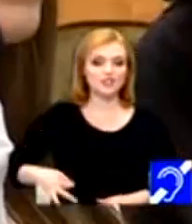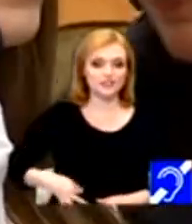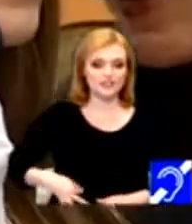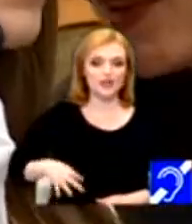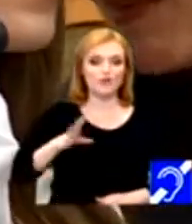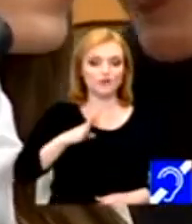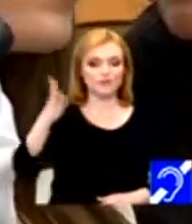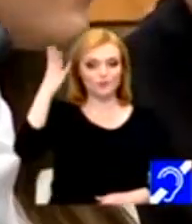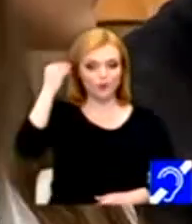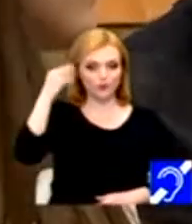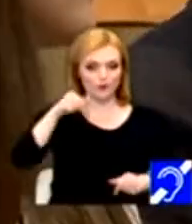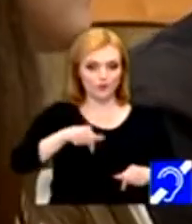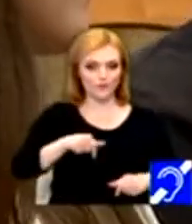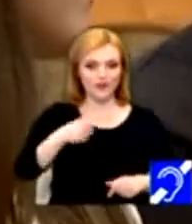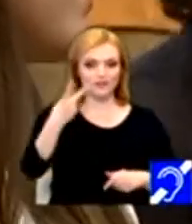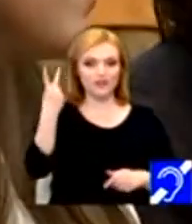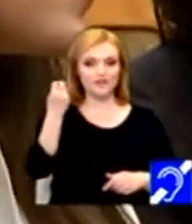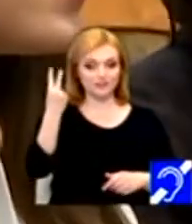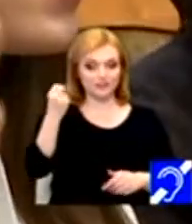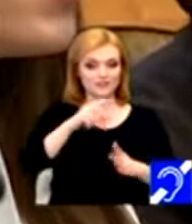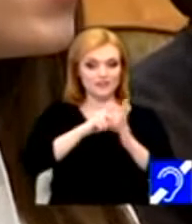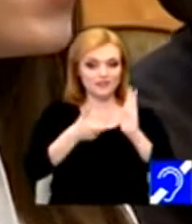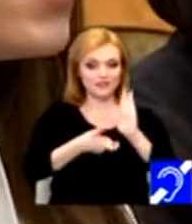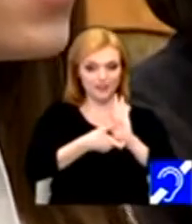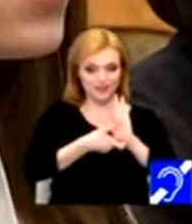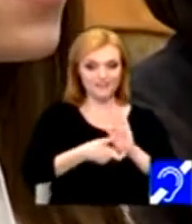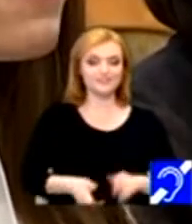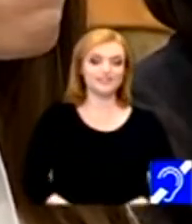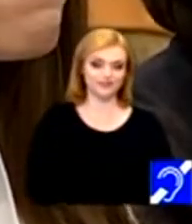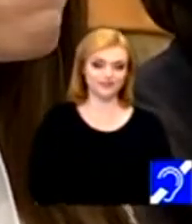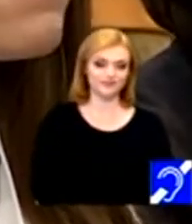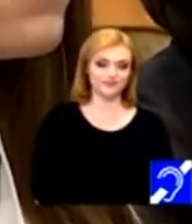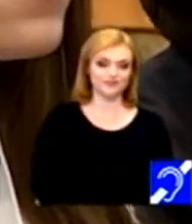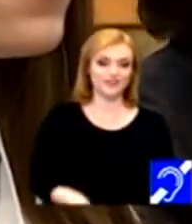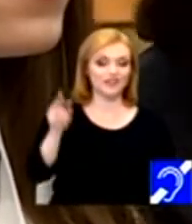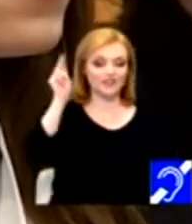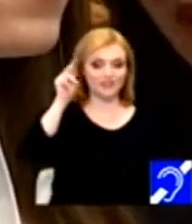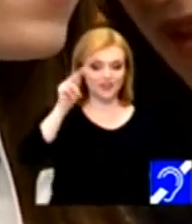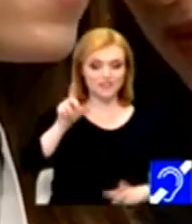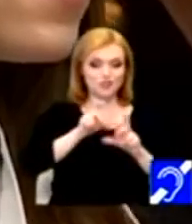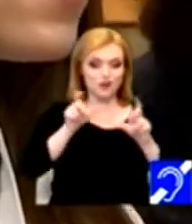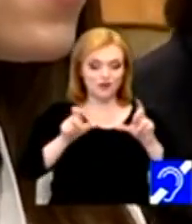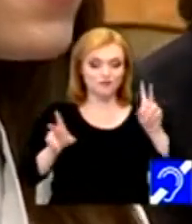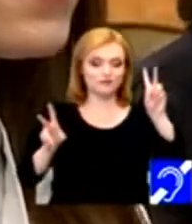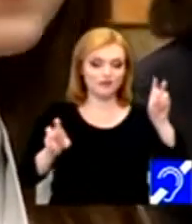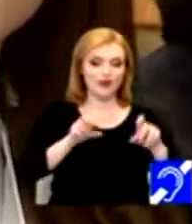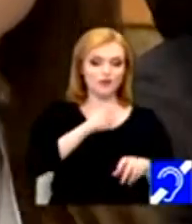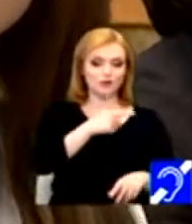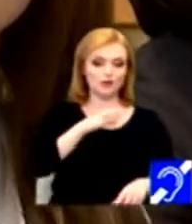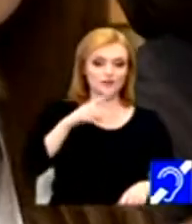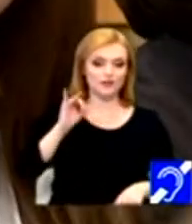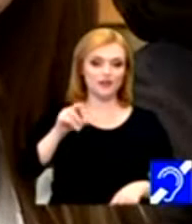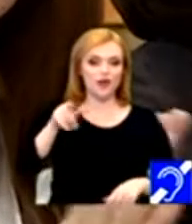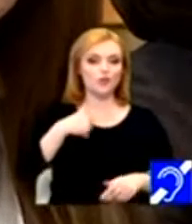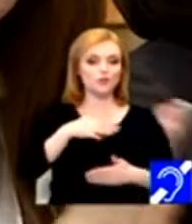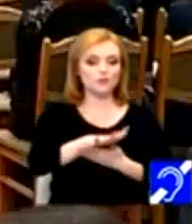în Republica Moldova. Este în clasa 12 la Liceul Teoretic Gheorghe Asachi din Chișinău și spune că își va continua studiile în Franța,